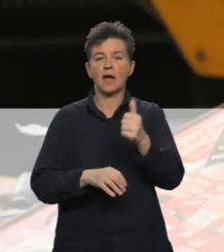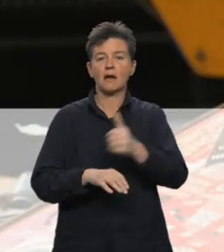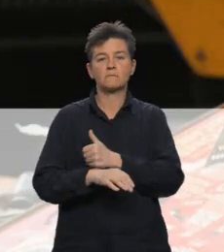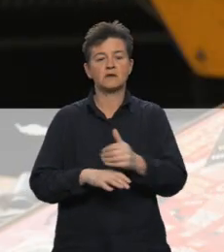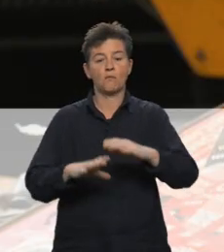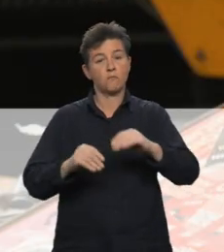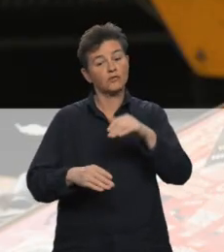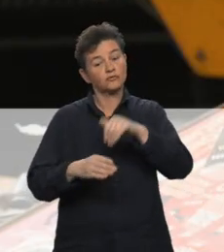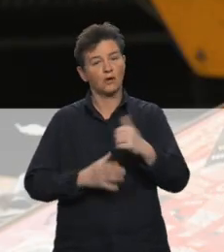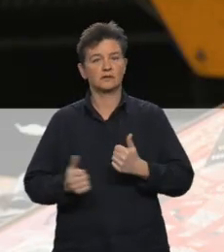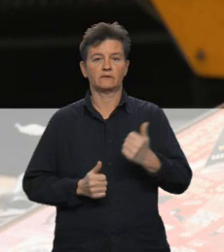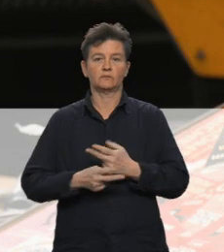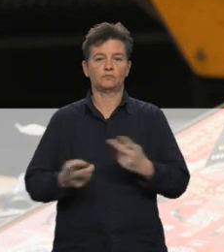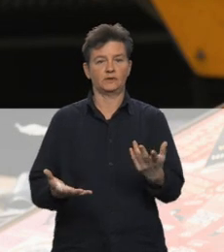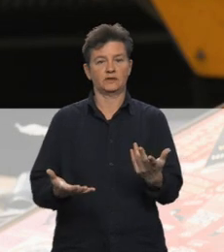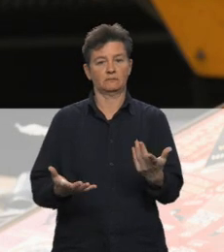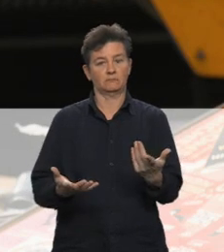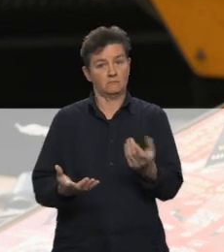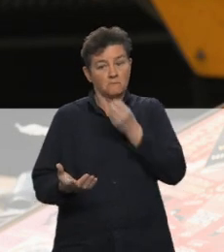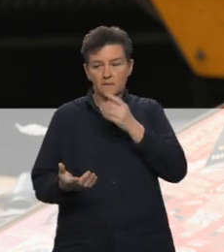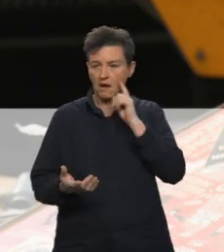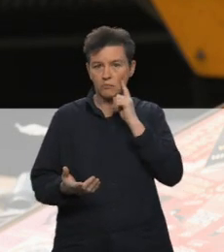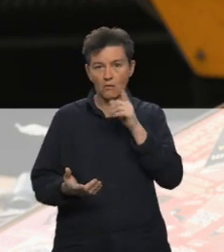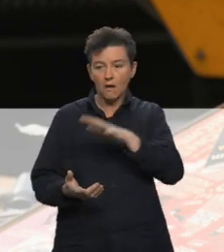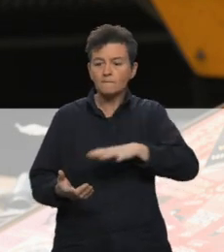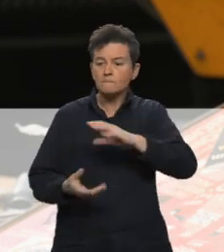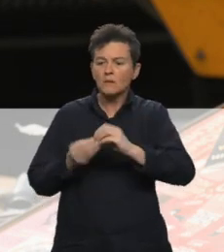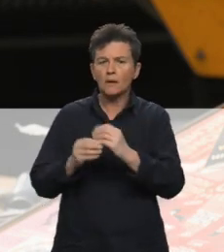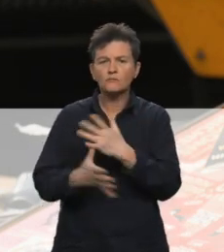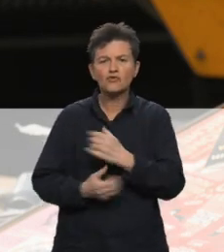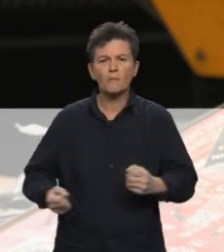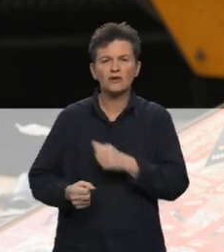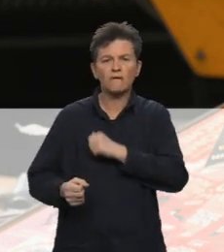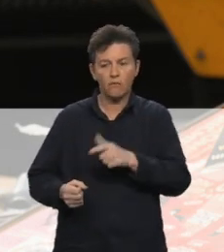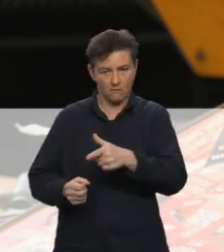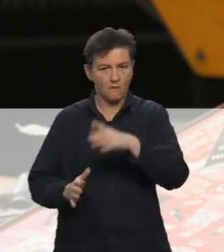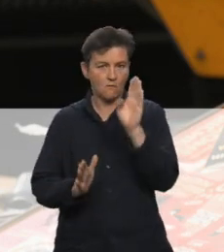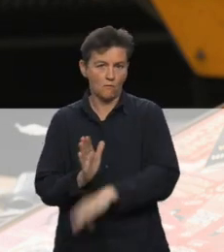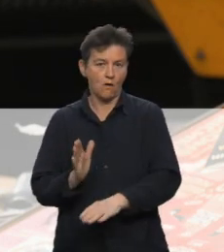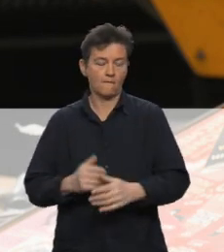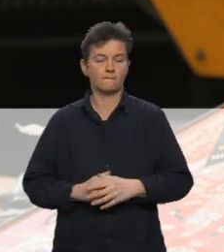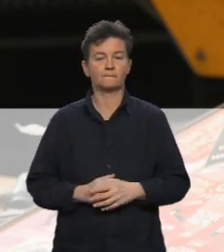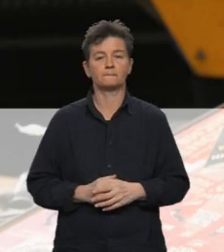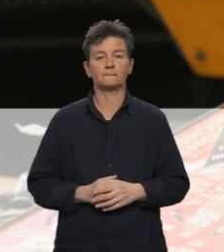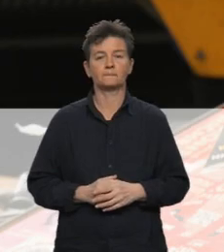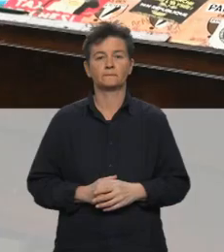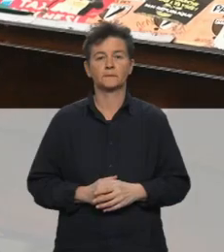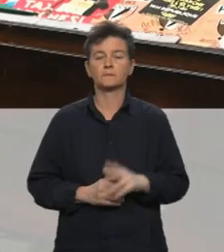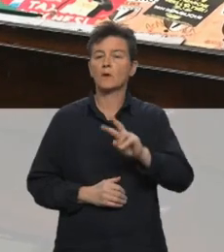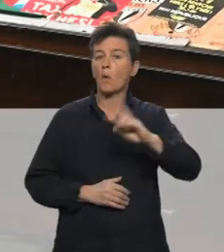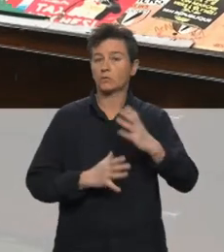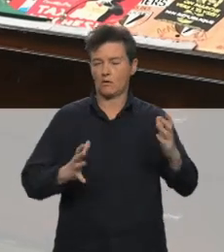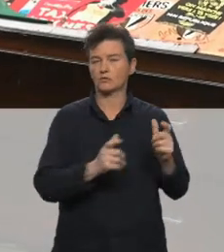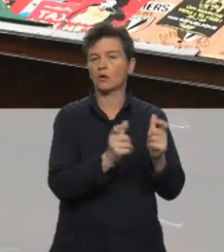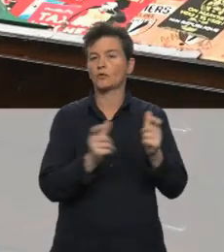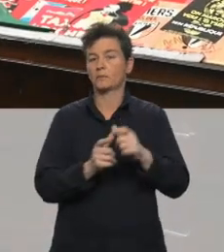million de postes dans les services publics, ce qui aiderait par ailleurs à répondre au problème du chômage de masse qui existe dans le pays.